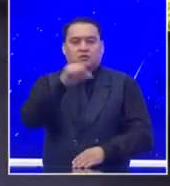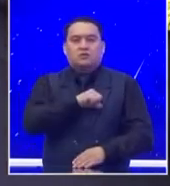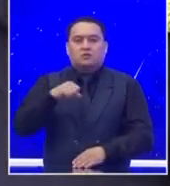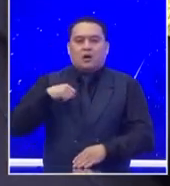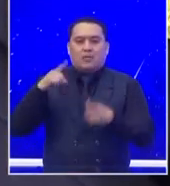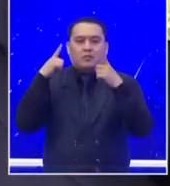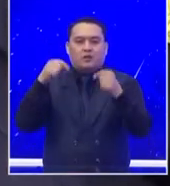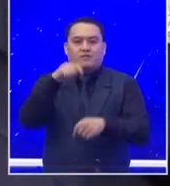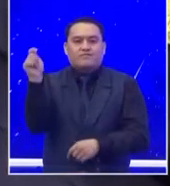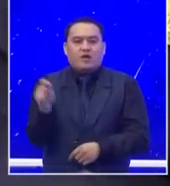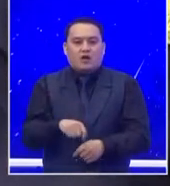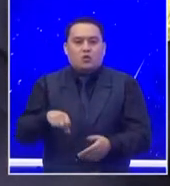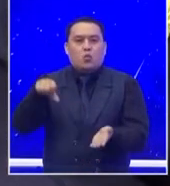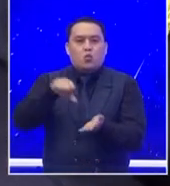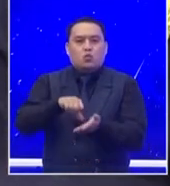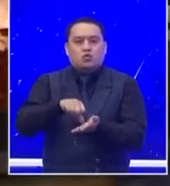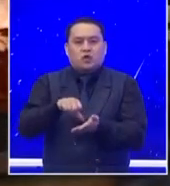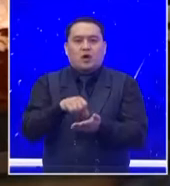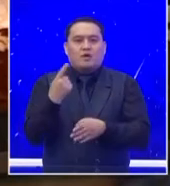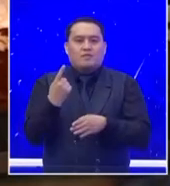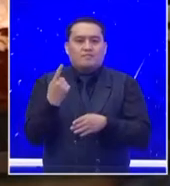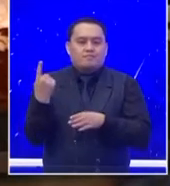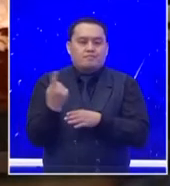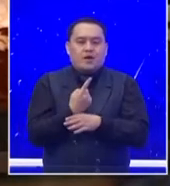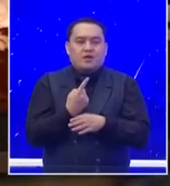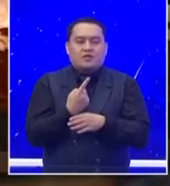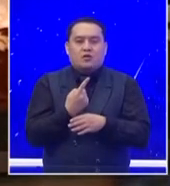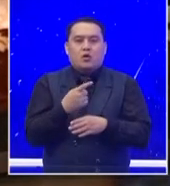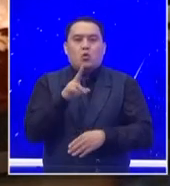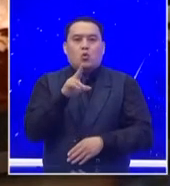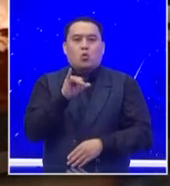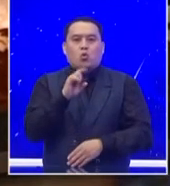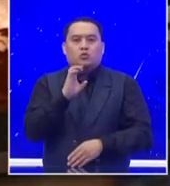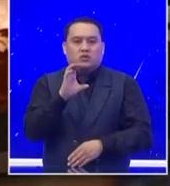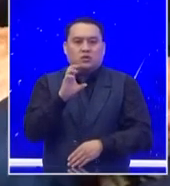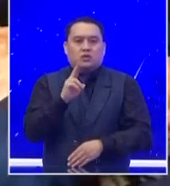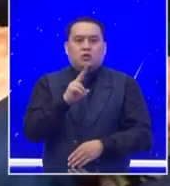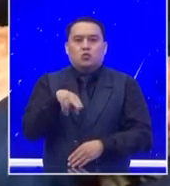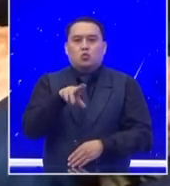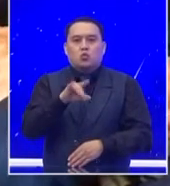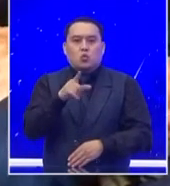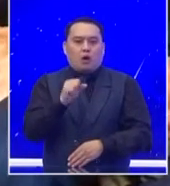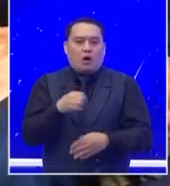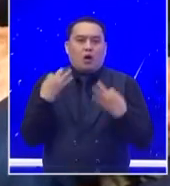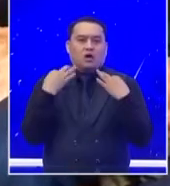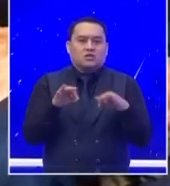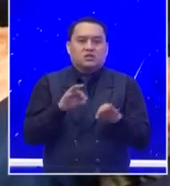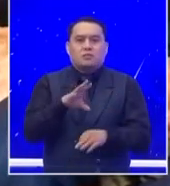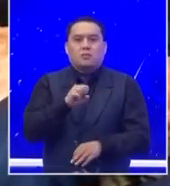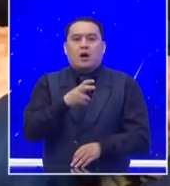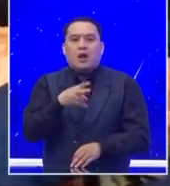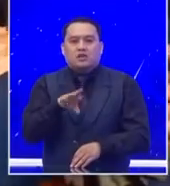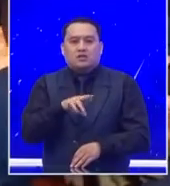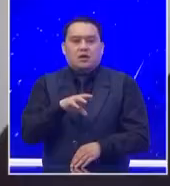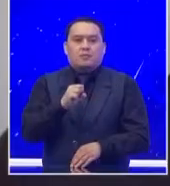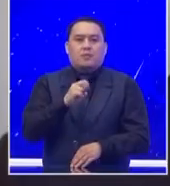на войну. Ветеран является участником одной из самых переломных битв – Курской дуге. Также он сражался за освобождение Смоленска, Брянска,